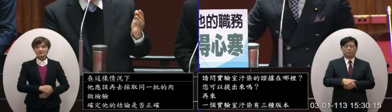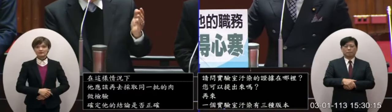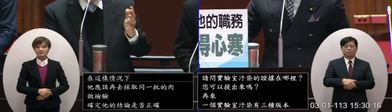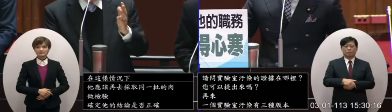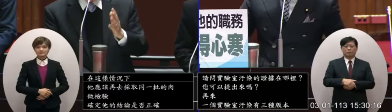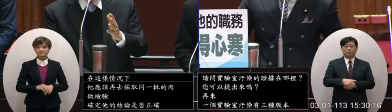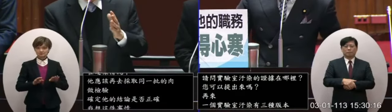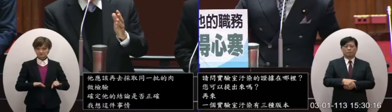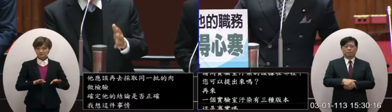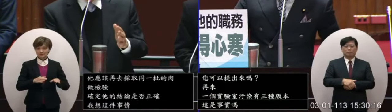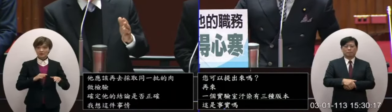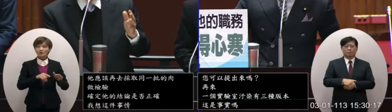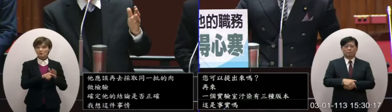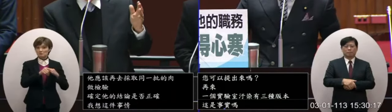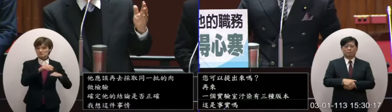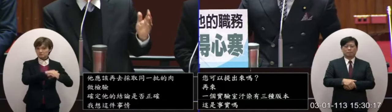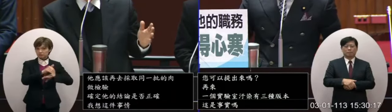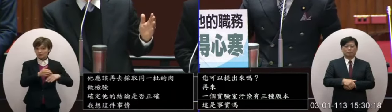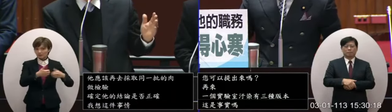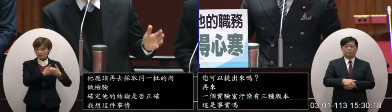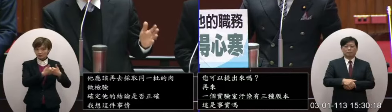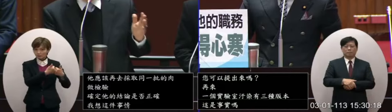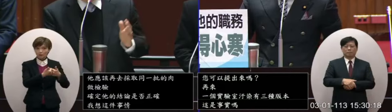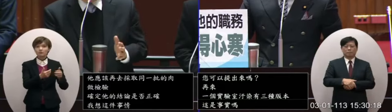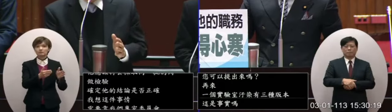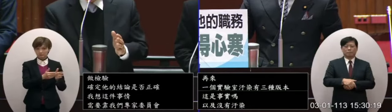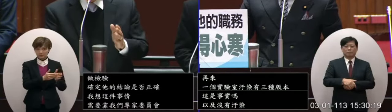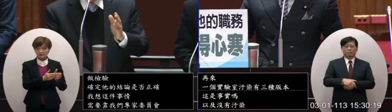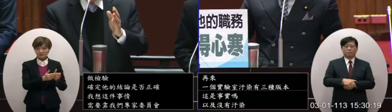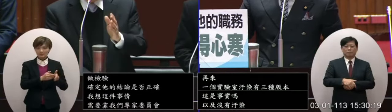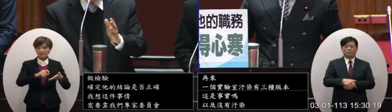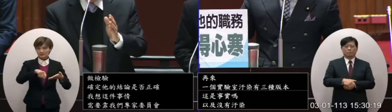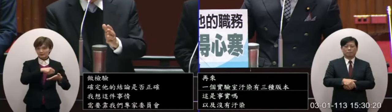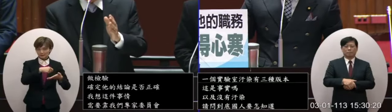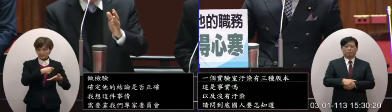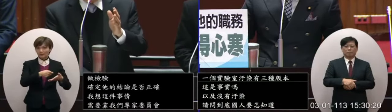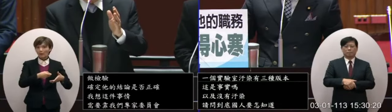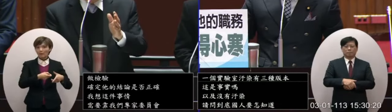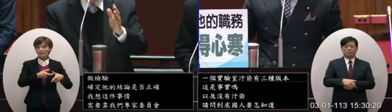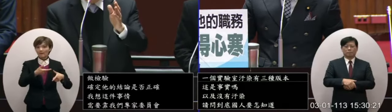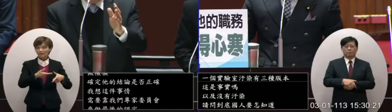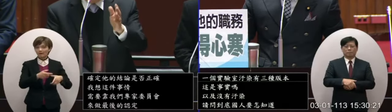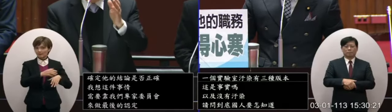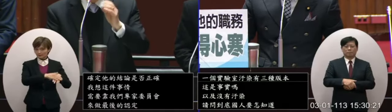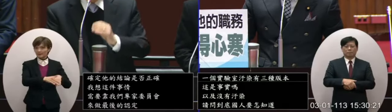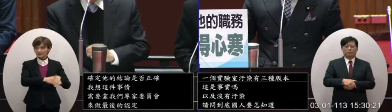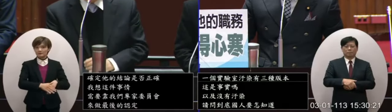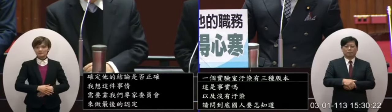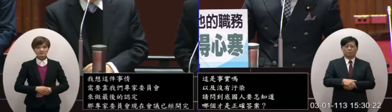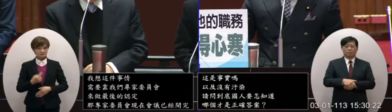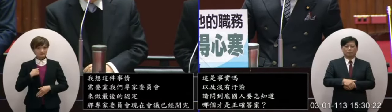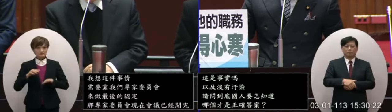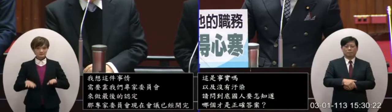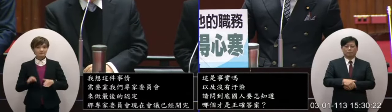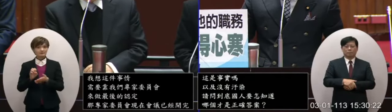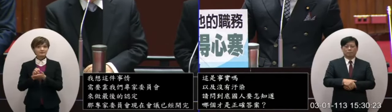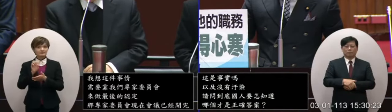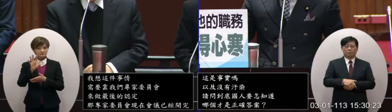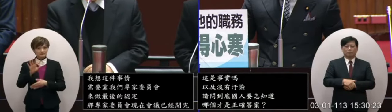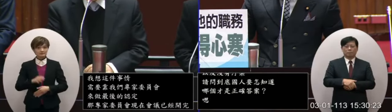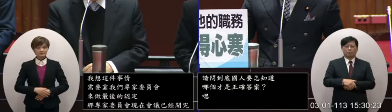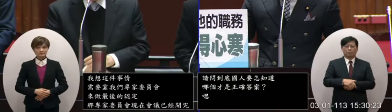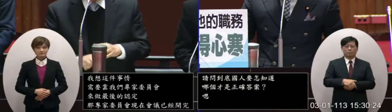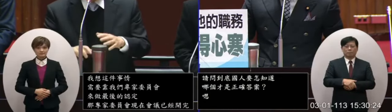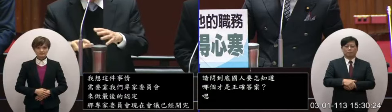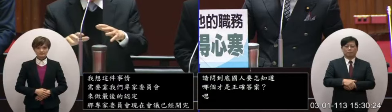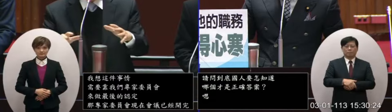在呢？会议已经开完，然后他们现在的报告要出来。但是我在这里要跟委员做报告的，就是我们